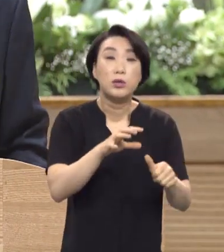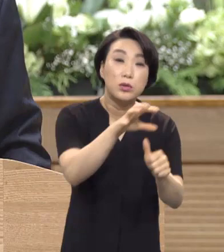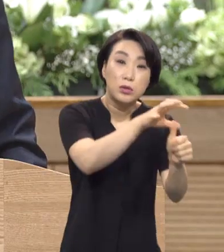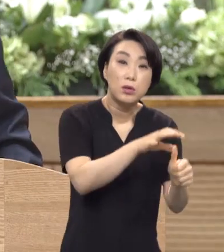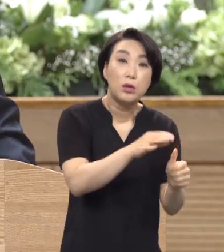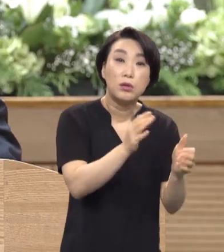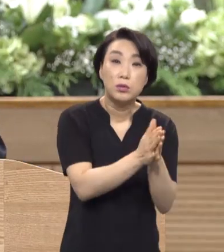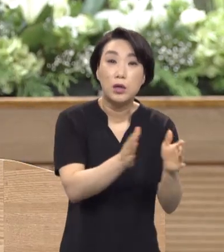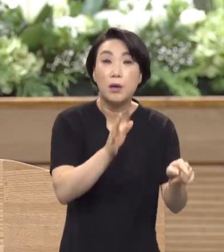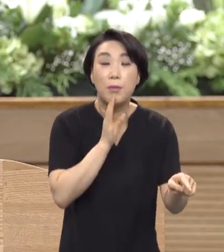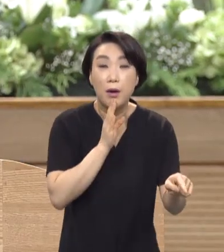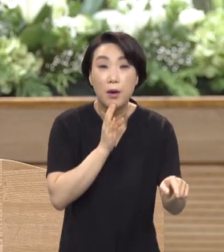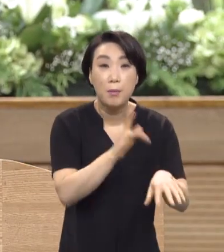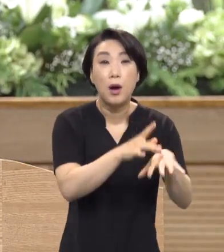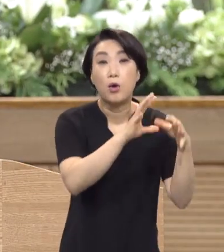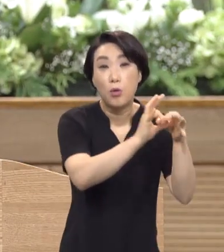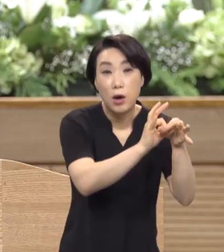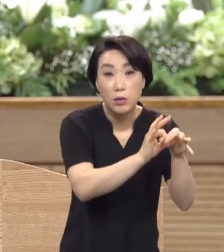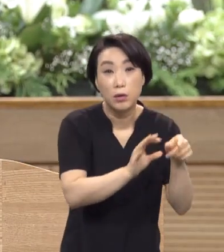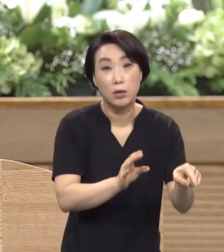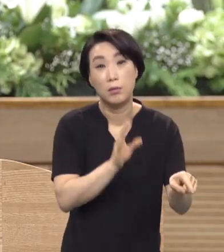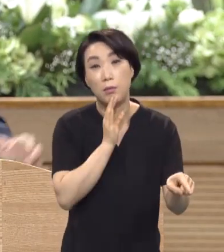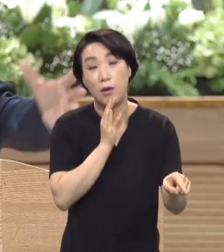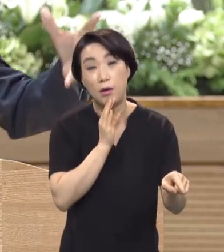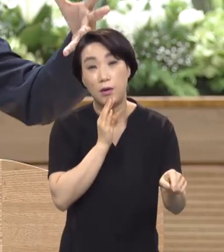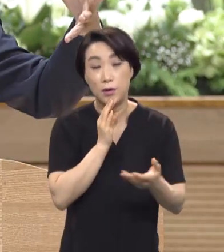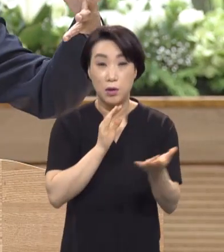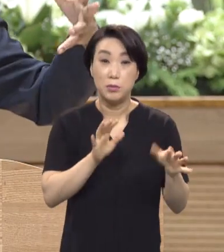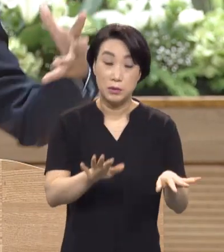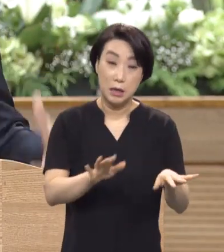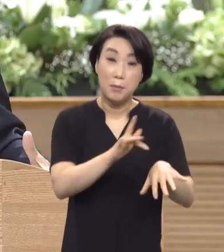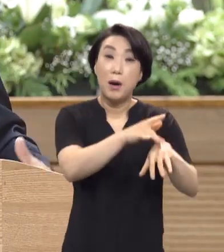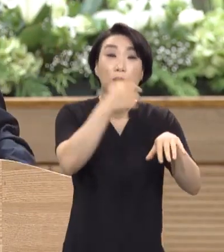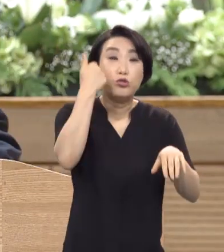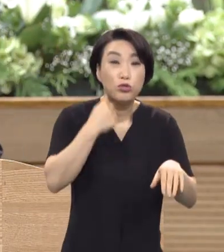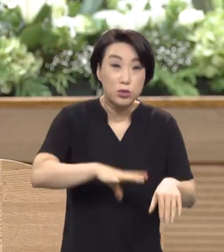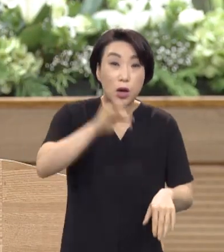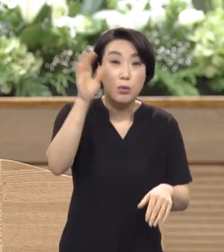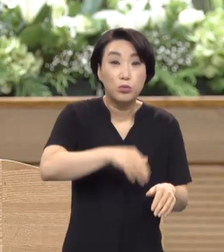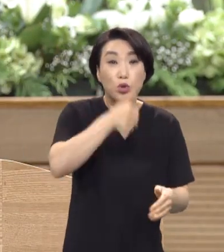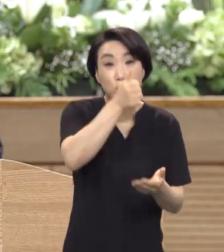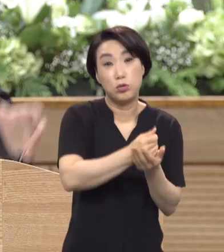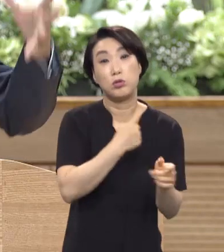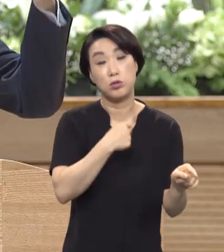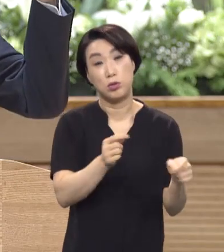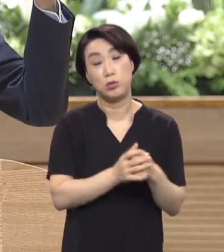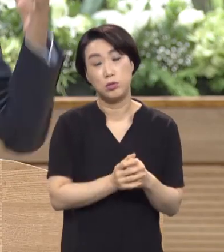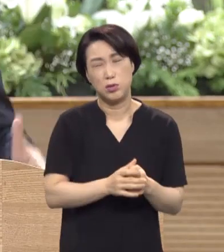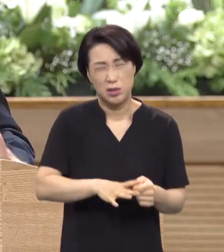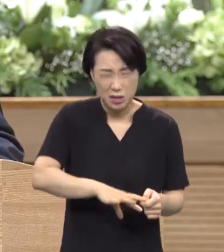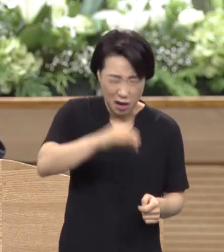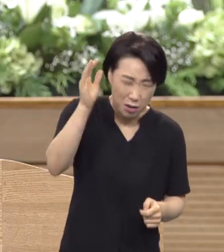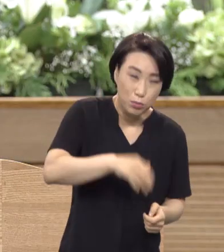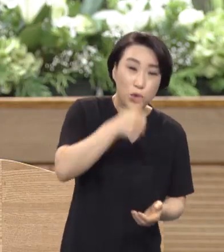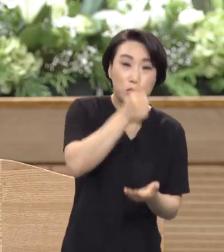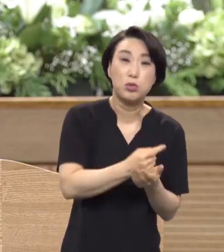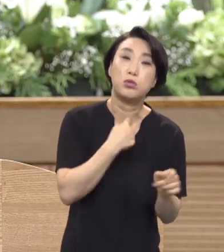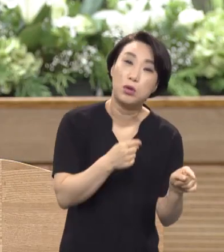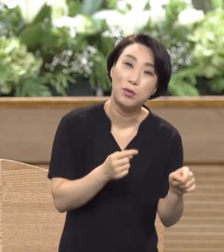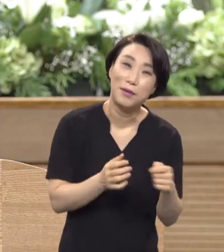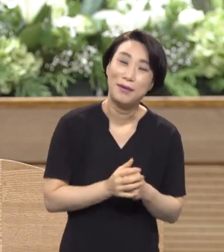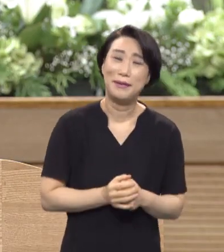들어가서 마귀에게 속였어요. 근데 마귀는 처음부터 범죄합니다. 처음부터